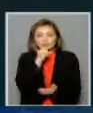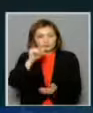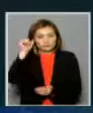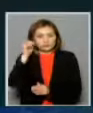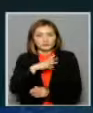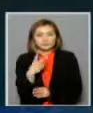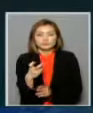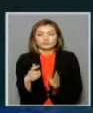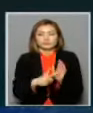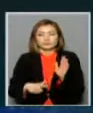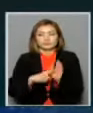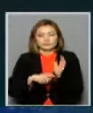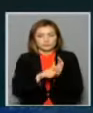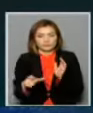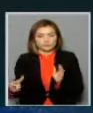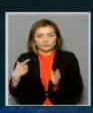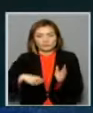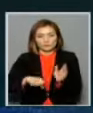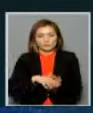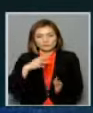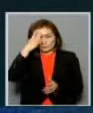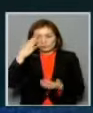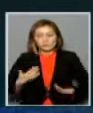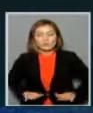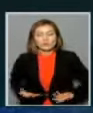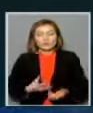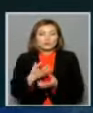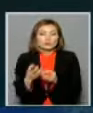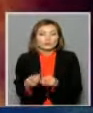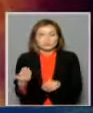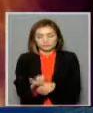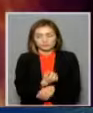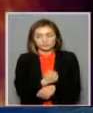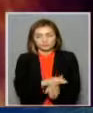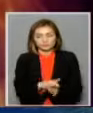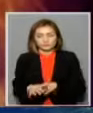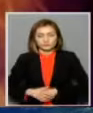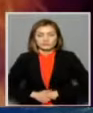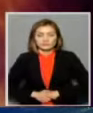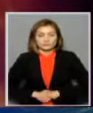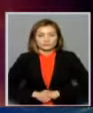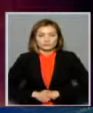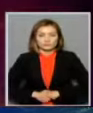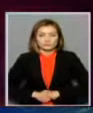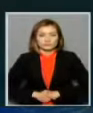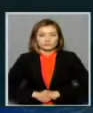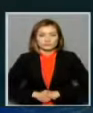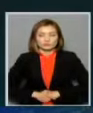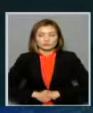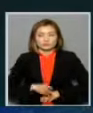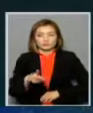году 270 человек пытались покончить жизнью, но, к сожалению, из них у половины оборвалась жизнь.